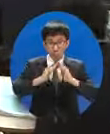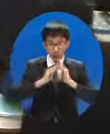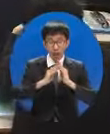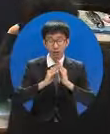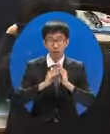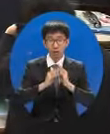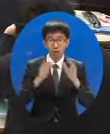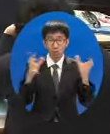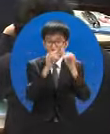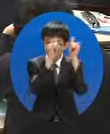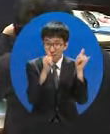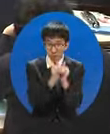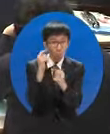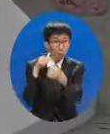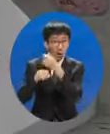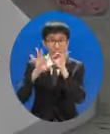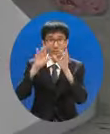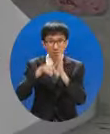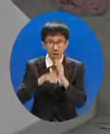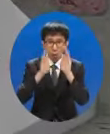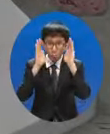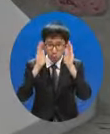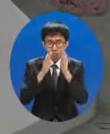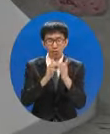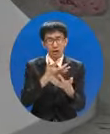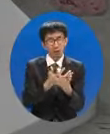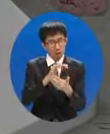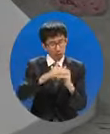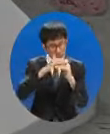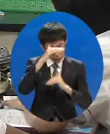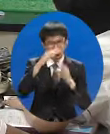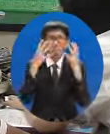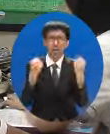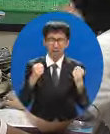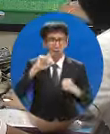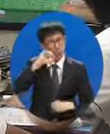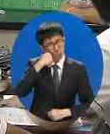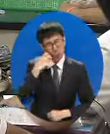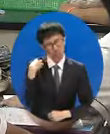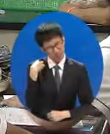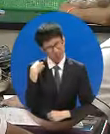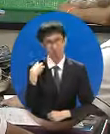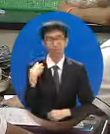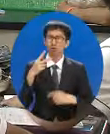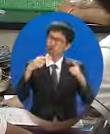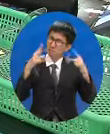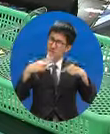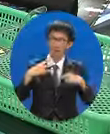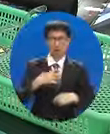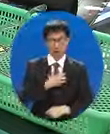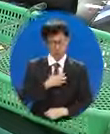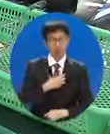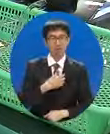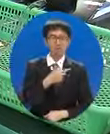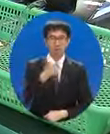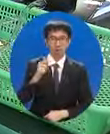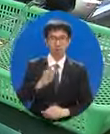통합사회와 과학 역시 배워야 할 내용이 많고 어려워서 오히려 부담이 늘 것이라는 우려도 커지고